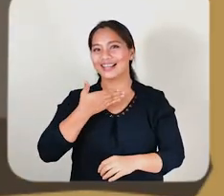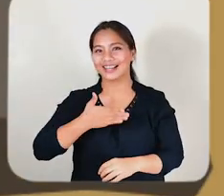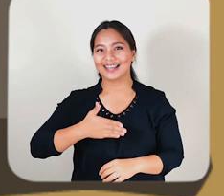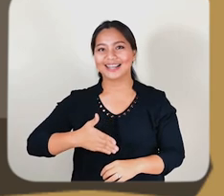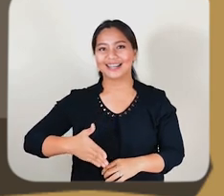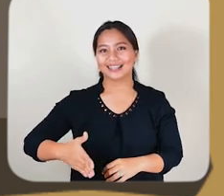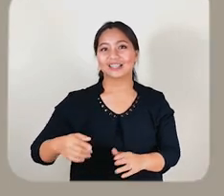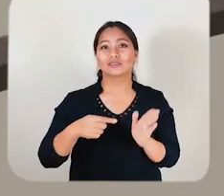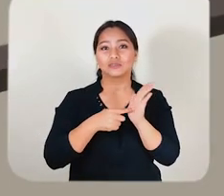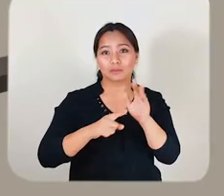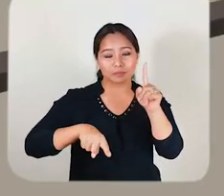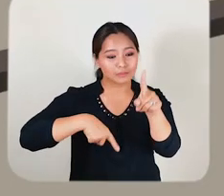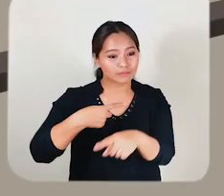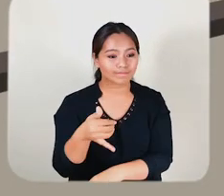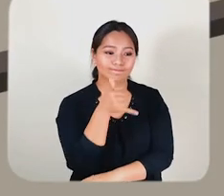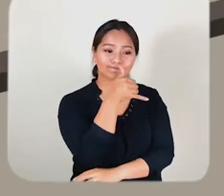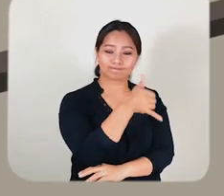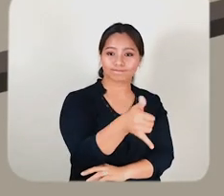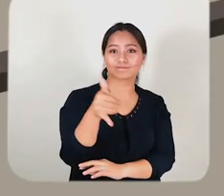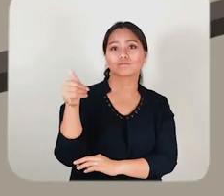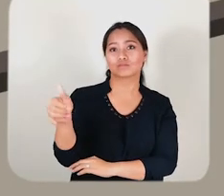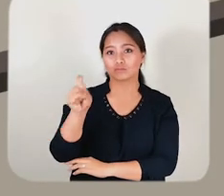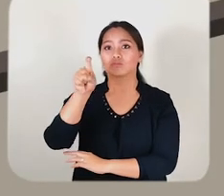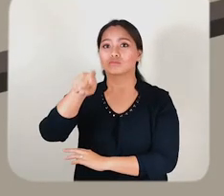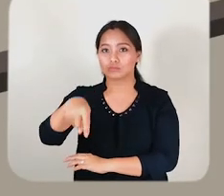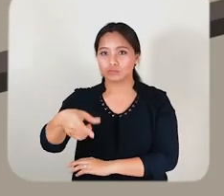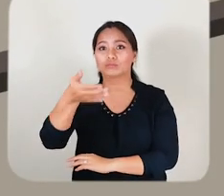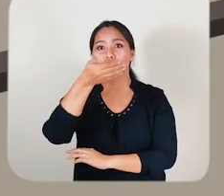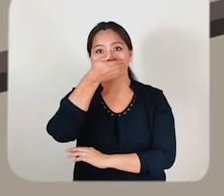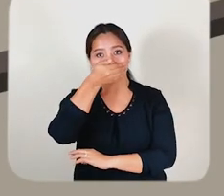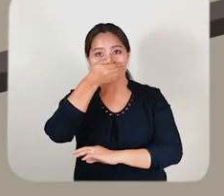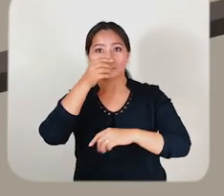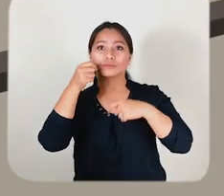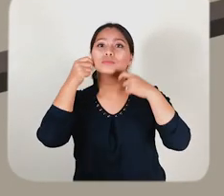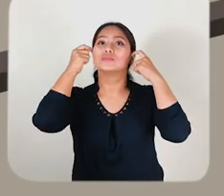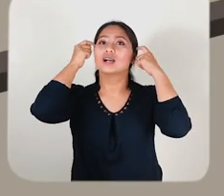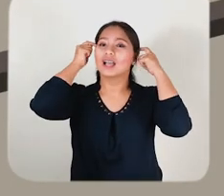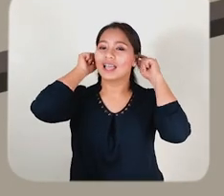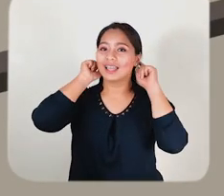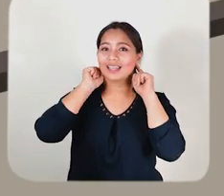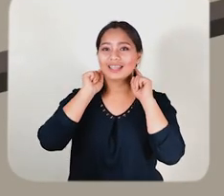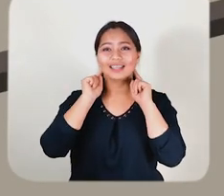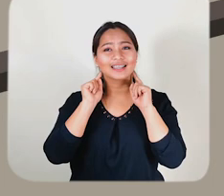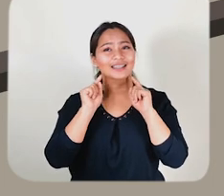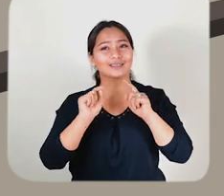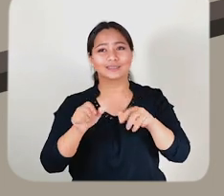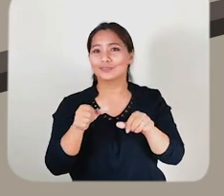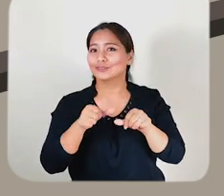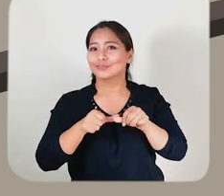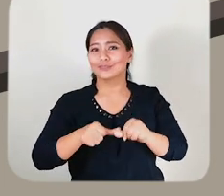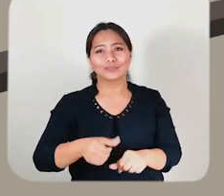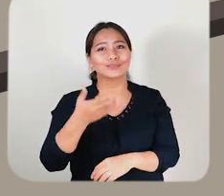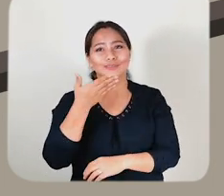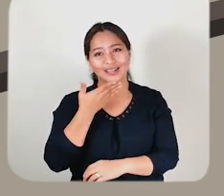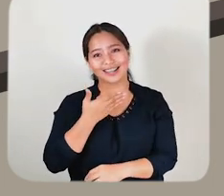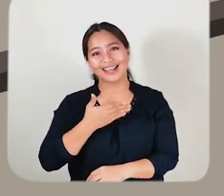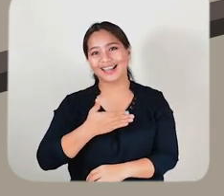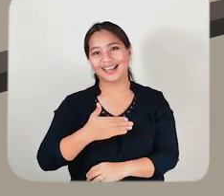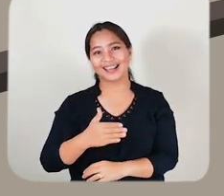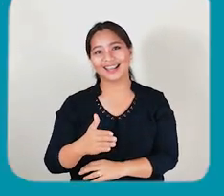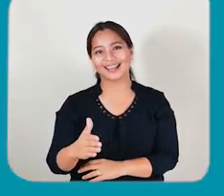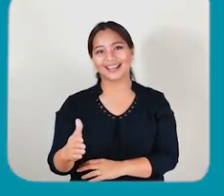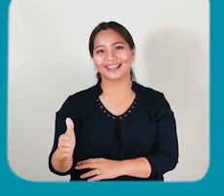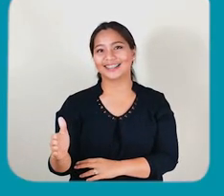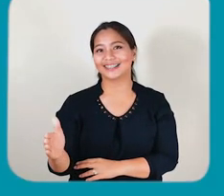มอ ถ้าจำเป็นต้องไปใส่ต้องใส่ผ้าปิดปากไว้ทุกครั้ง